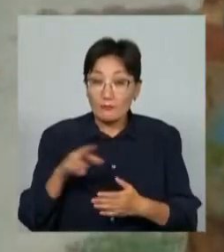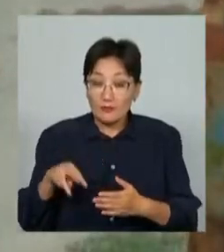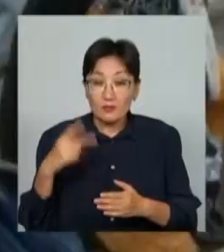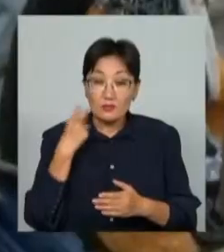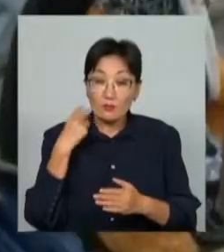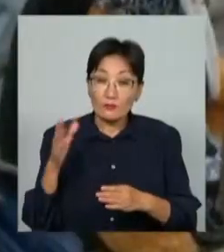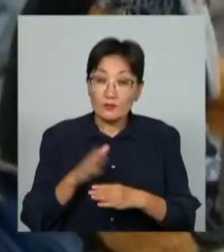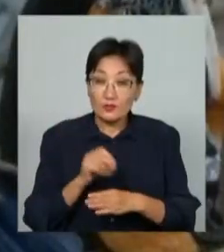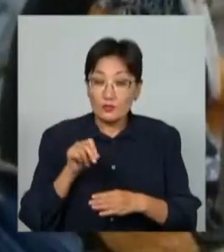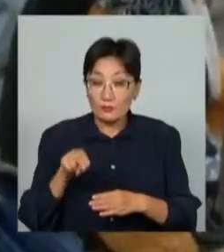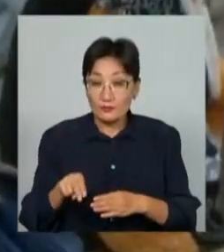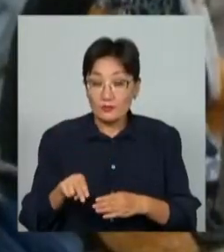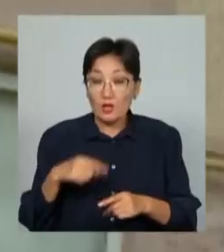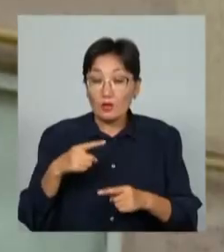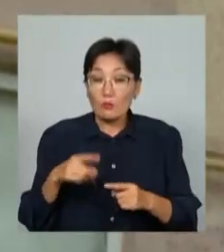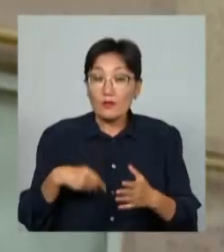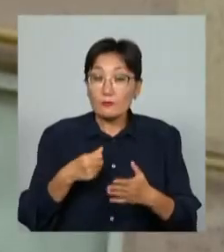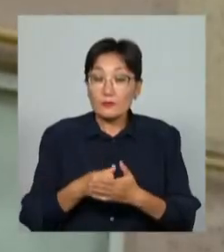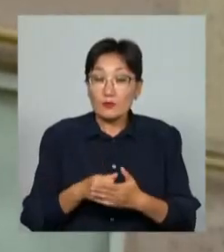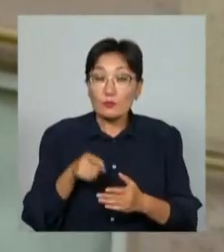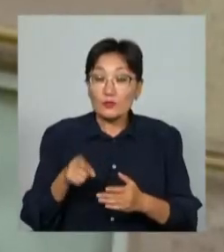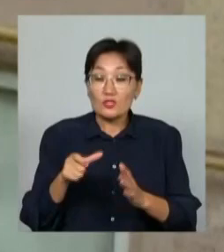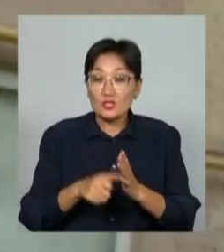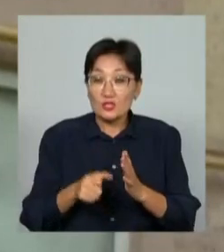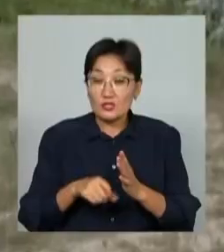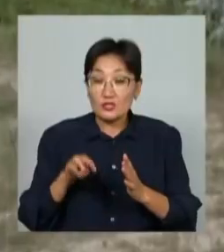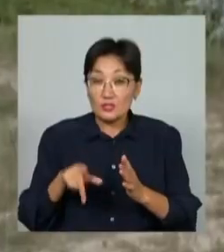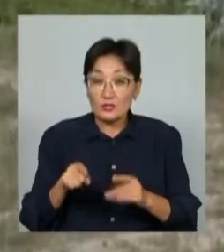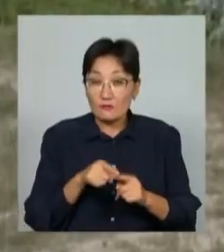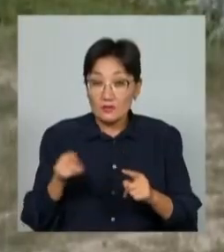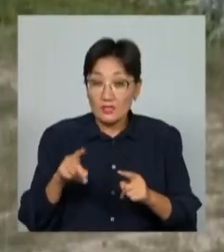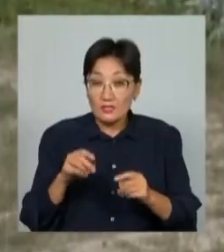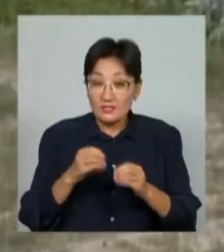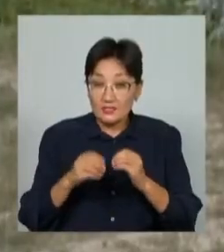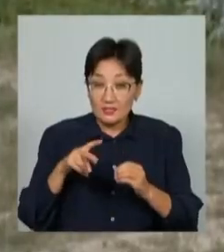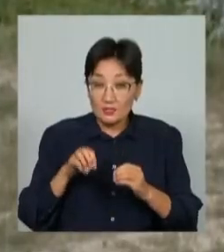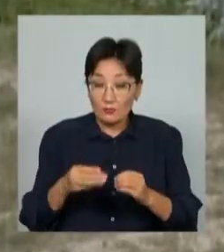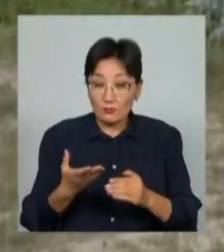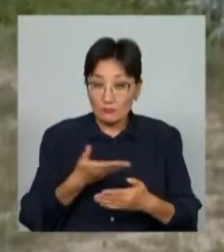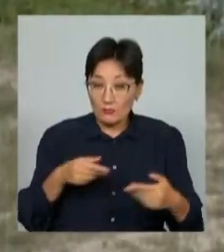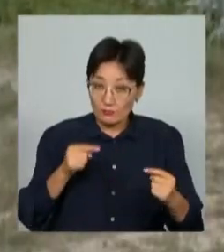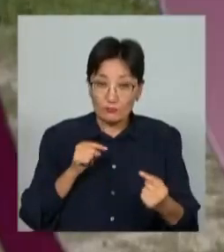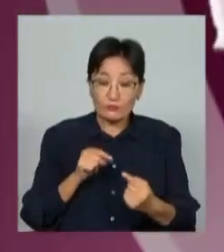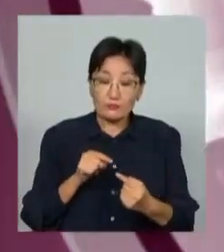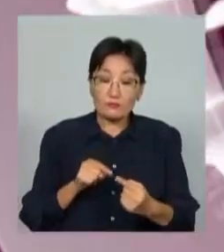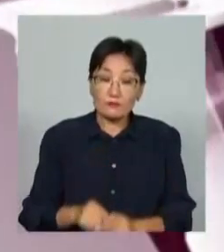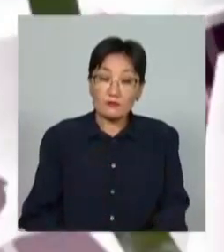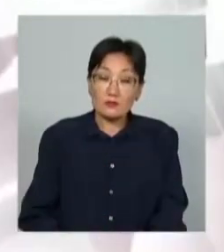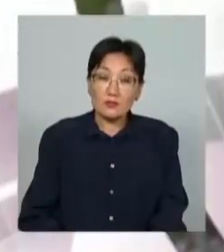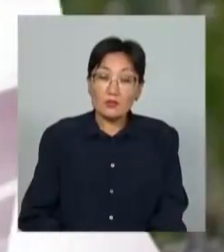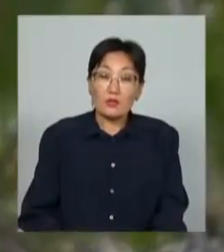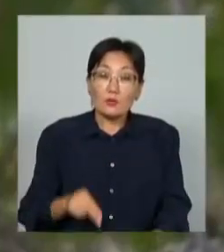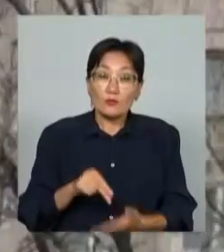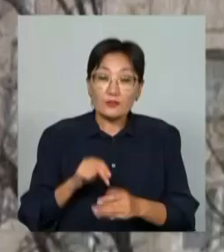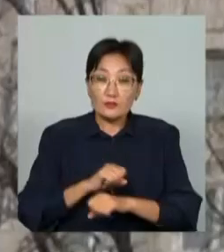за ликвидацию ЧП? Говорят, платите по 1600 тенге в течение 10 лет. Мы против этого.